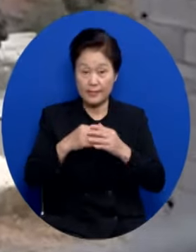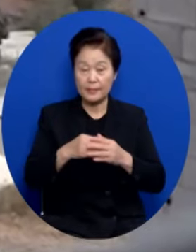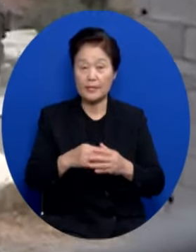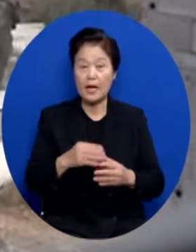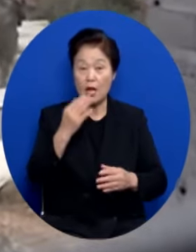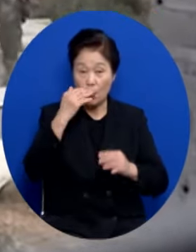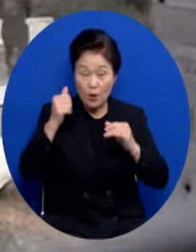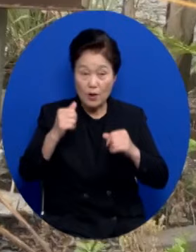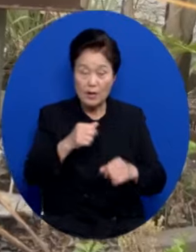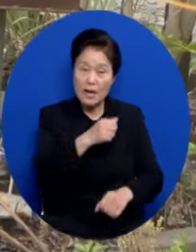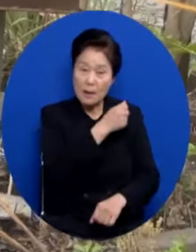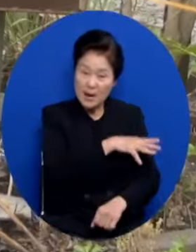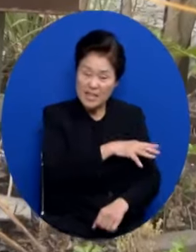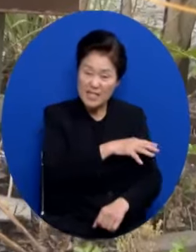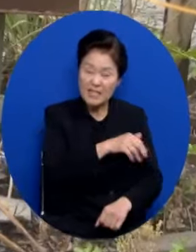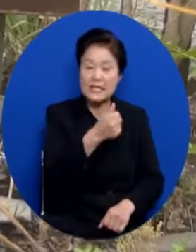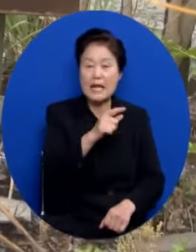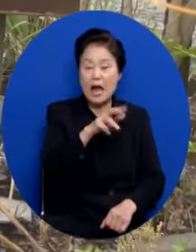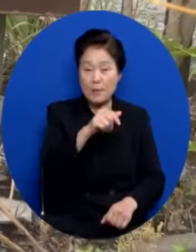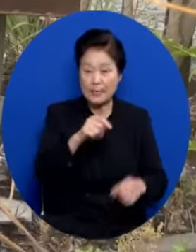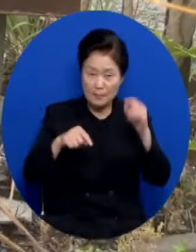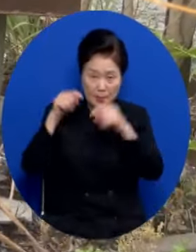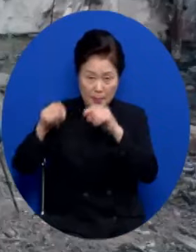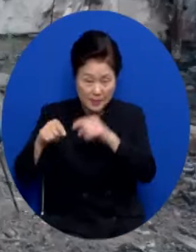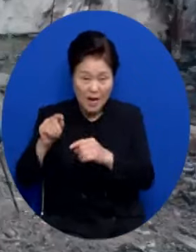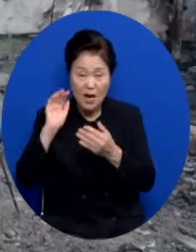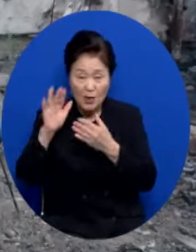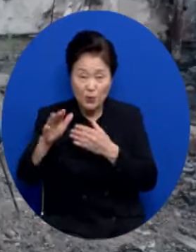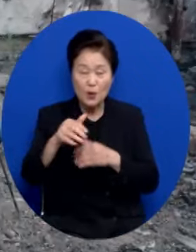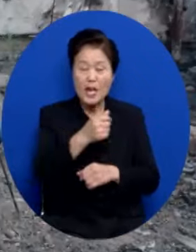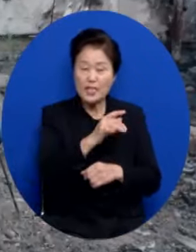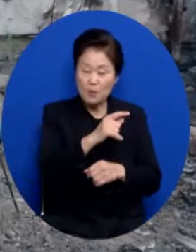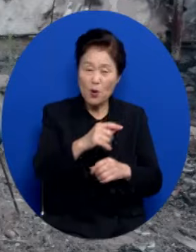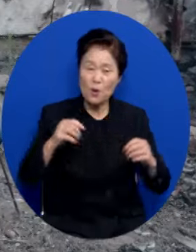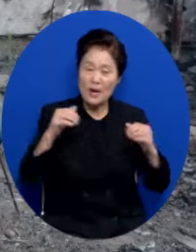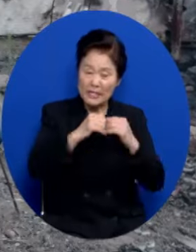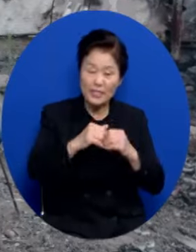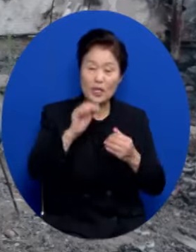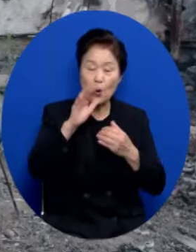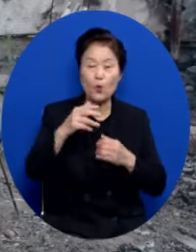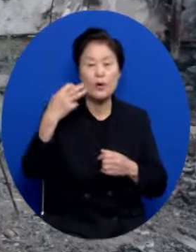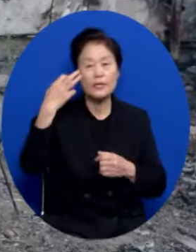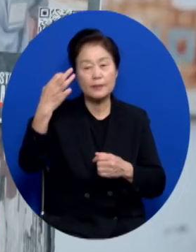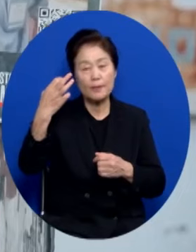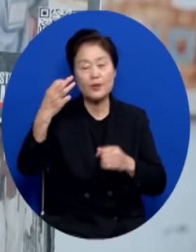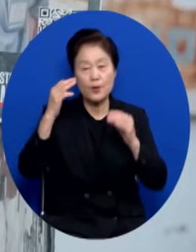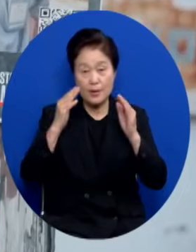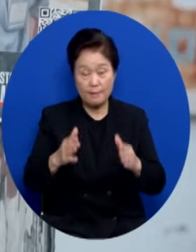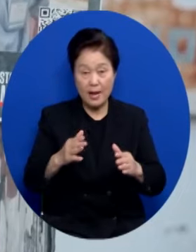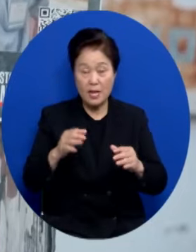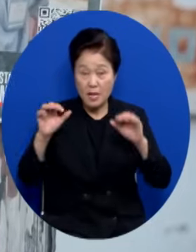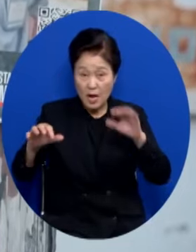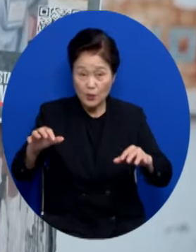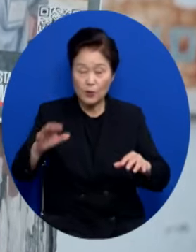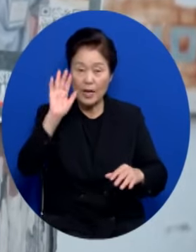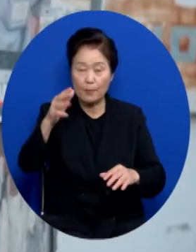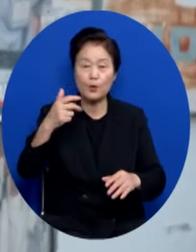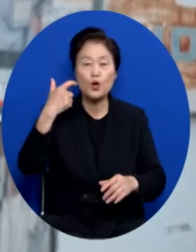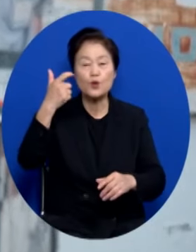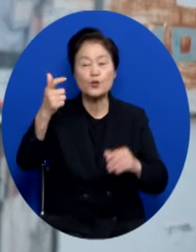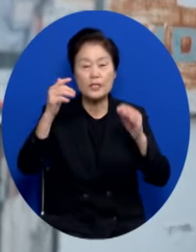이스라엘이 팔레스타인 무장정파 하마스에 기습당하고 헤즈볼라와 교전을 시작한 지 13개월 만으로 양측은 앞으로 60일